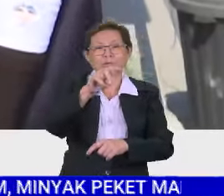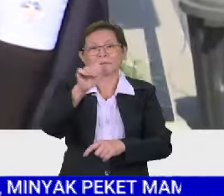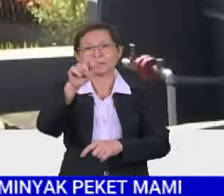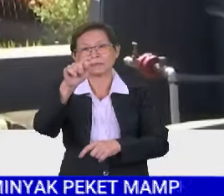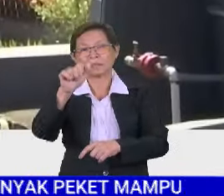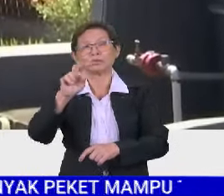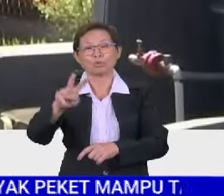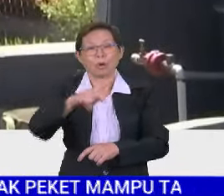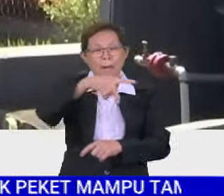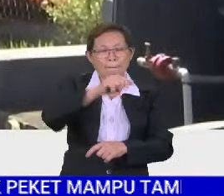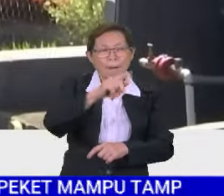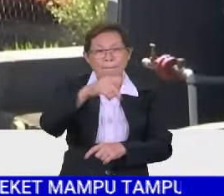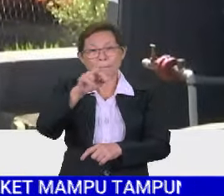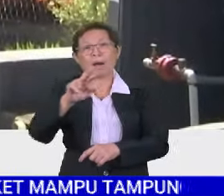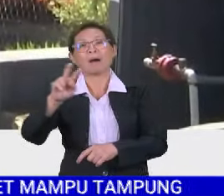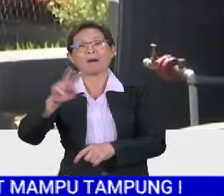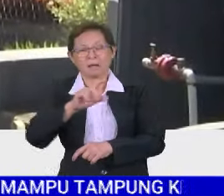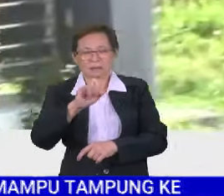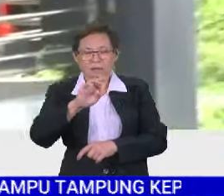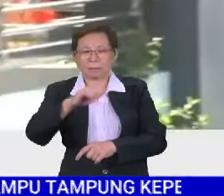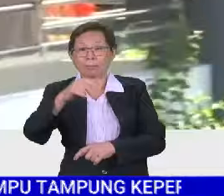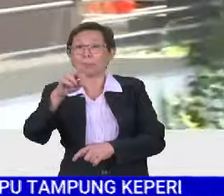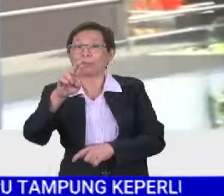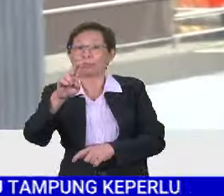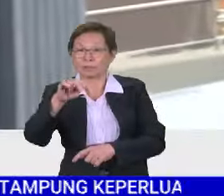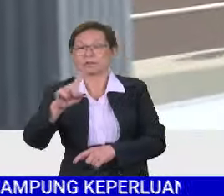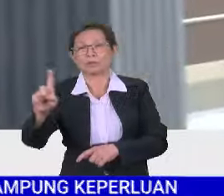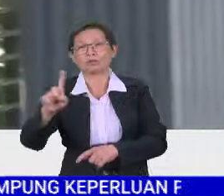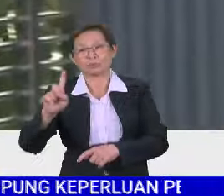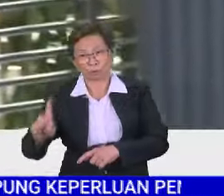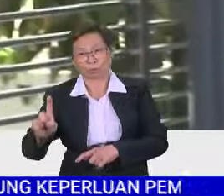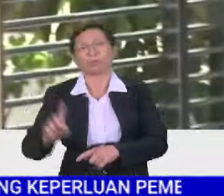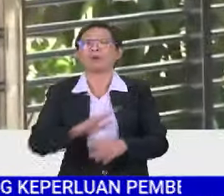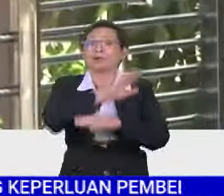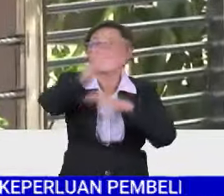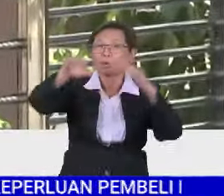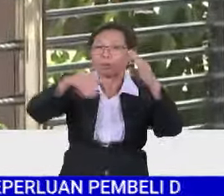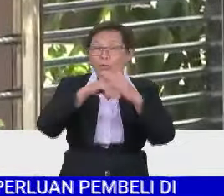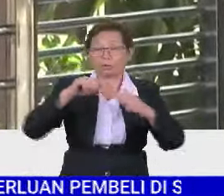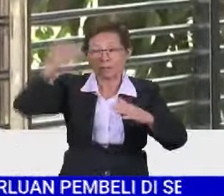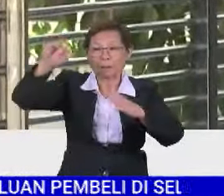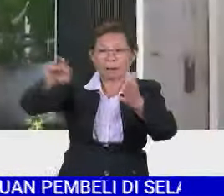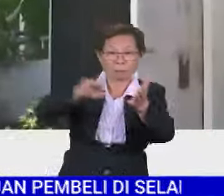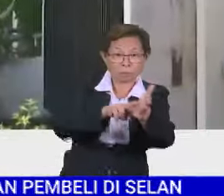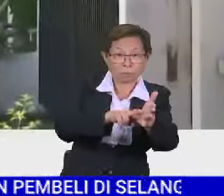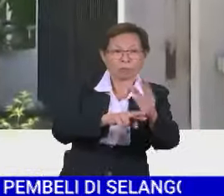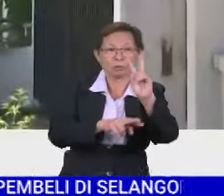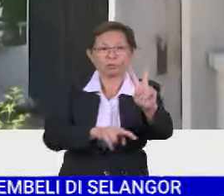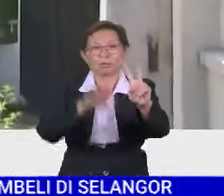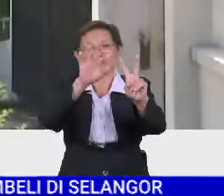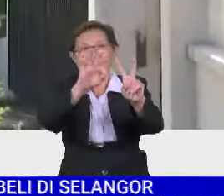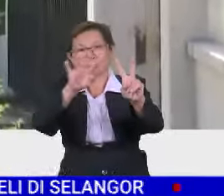manakala papa dan sempurna masing-masing satu babak aktif secara keseluruhan dan Sabah mencatat